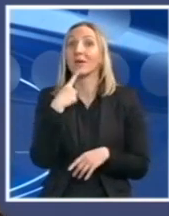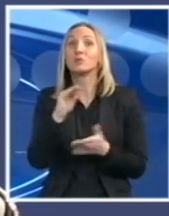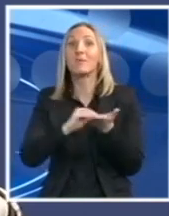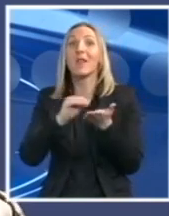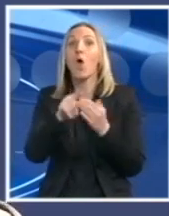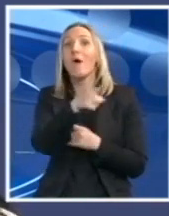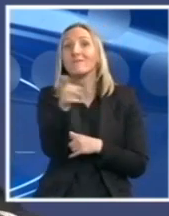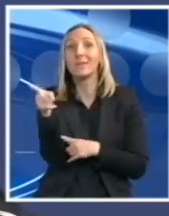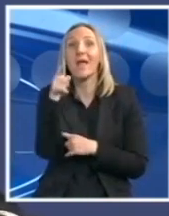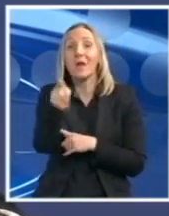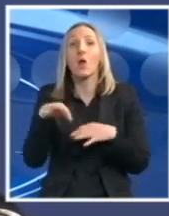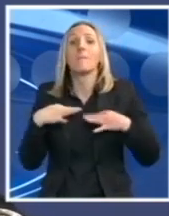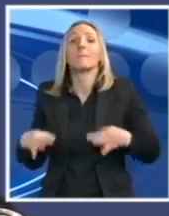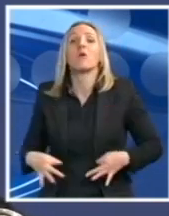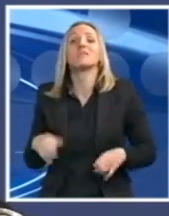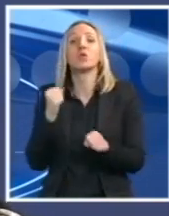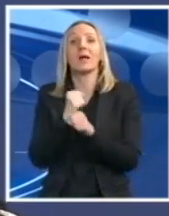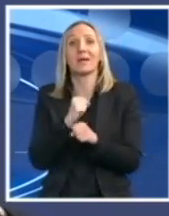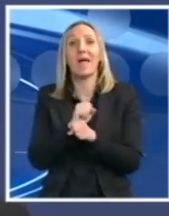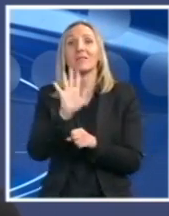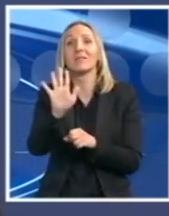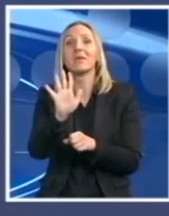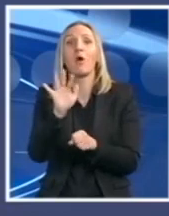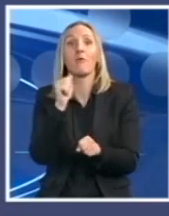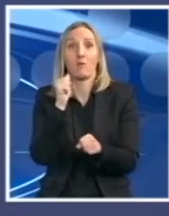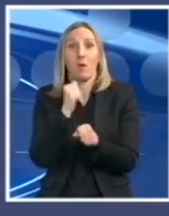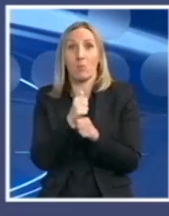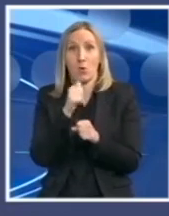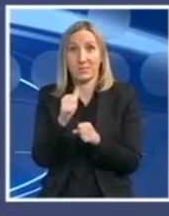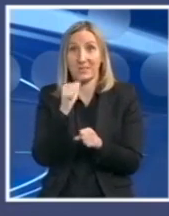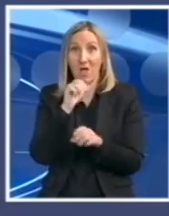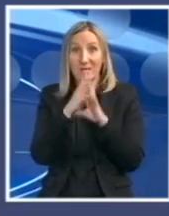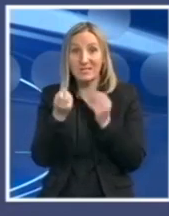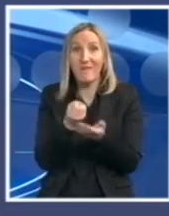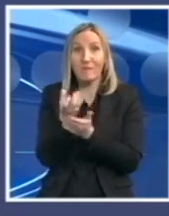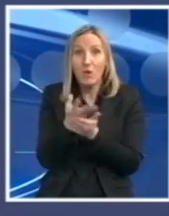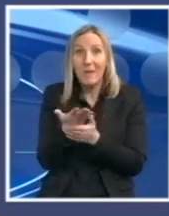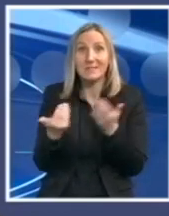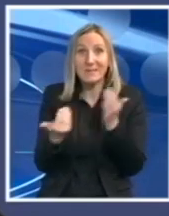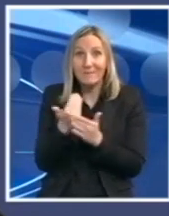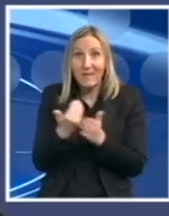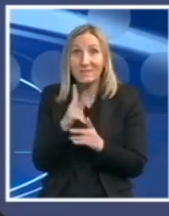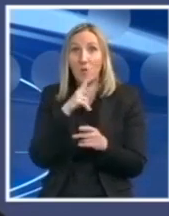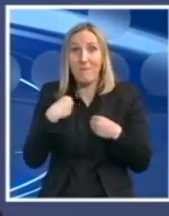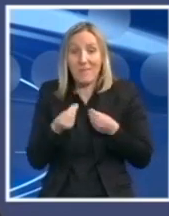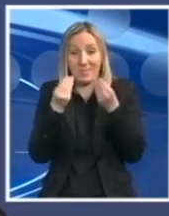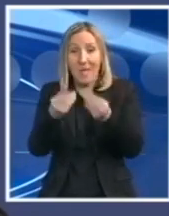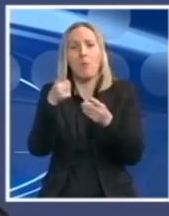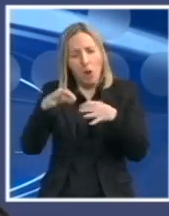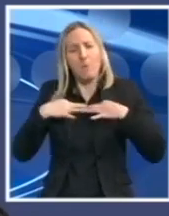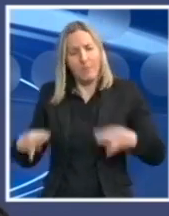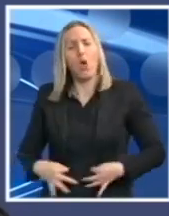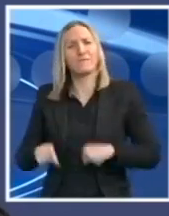koji profesionalno rade svoj posao i prenose informacije i vesti koje dobijaju. To je